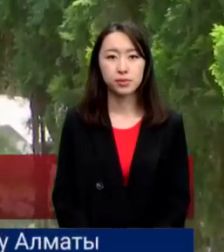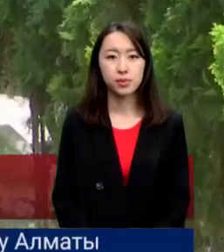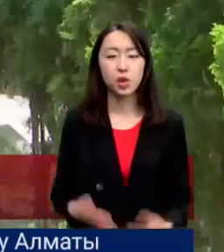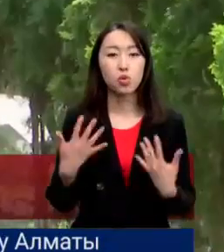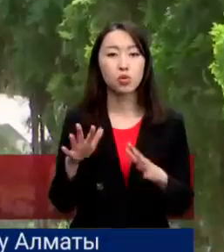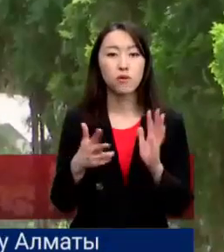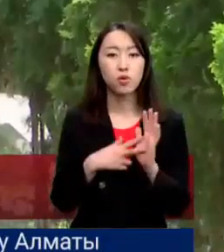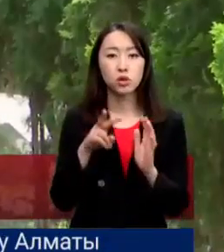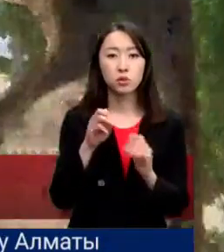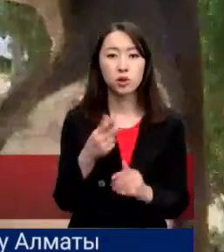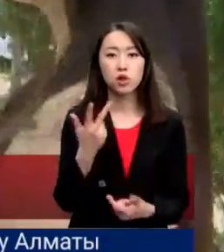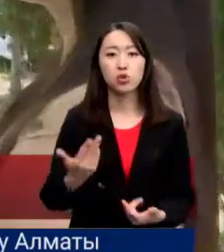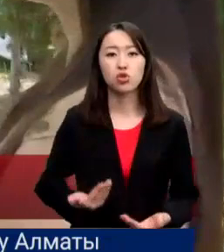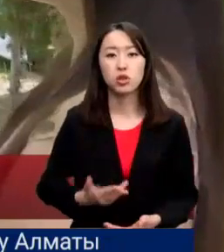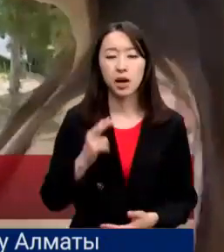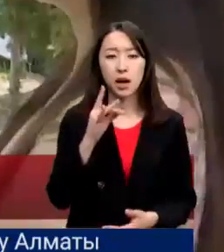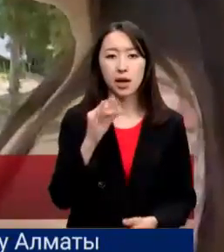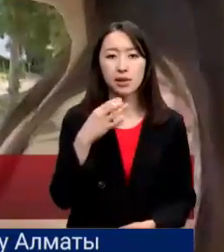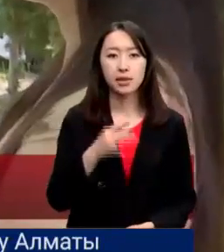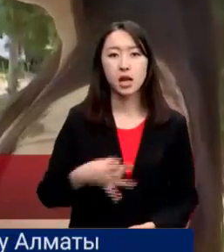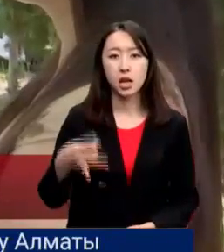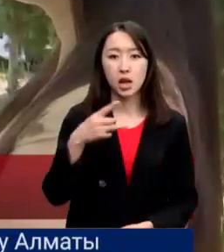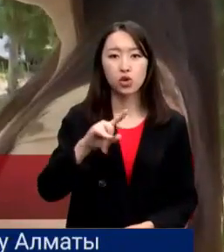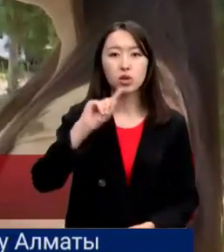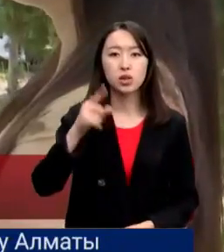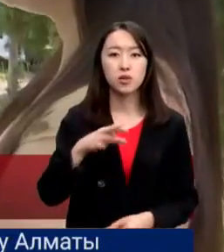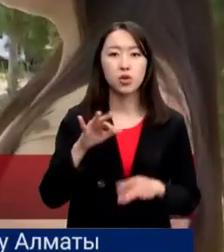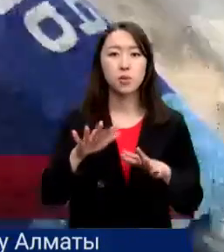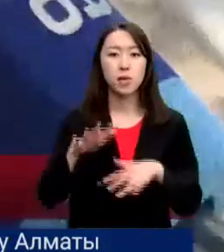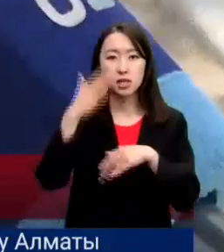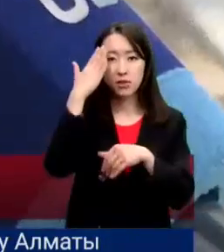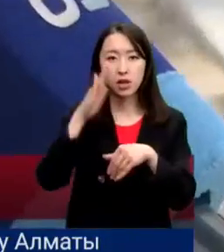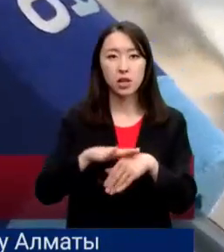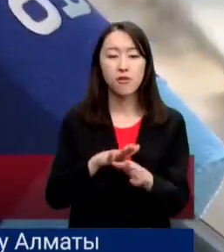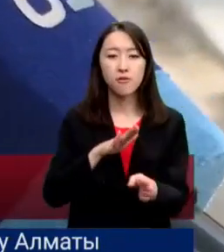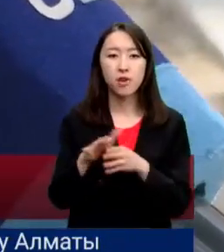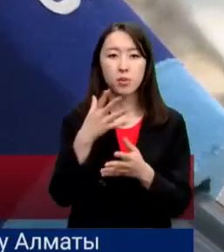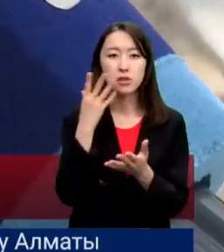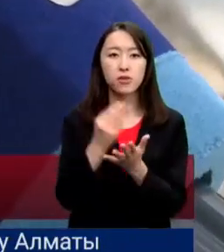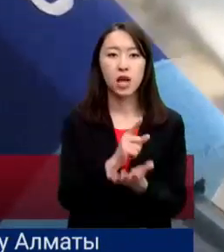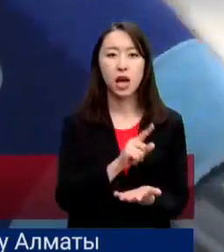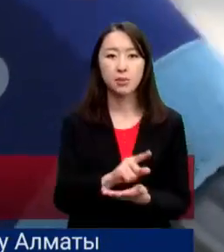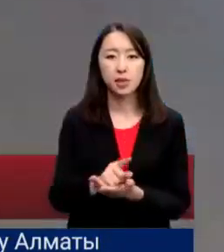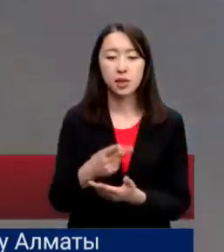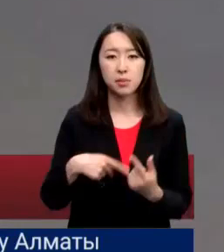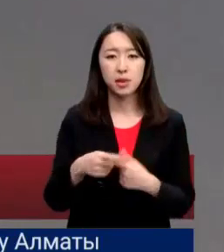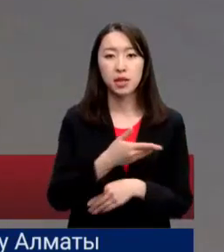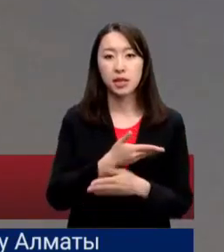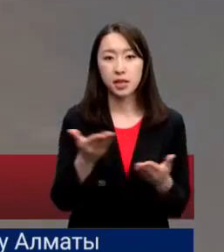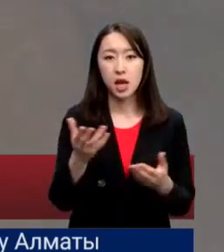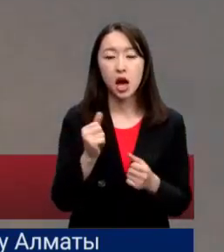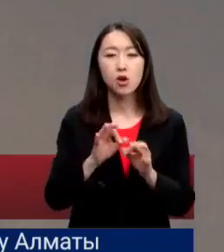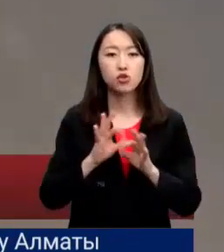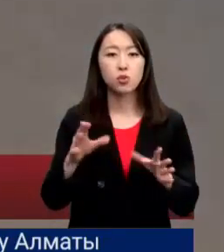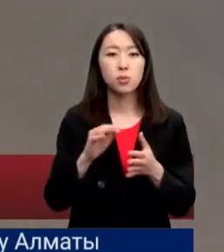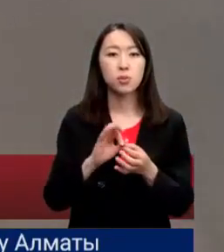Вот уже 8 лет трое жителей Красноярского района требуют от местного акимата выполнить свои обязательства перед ними. А суть